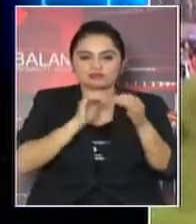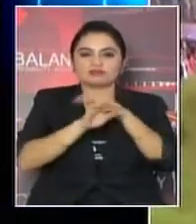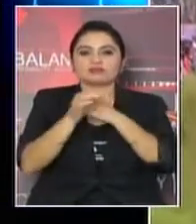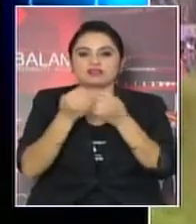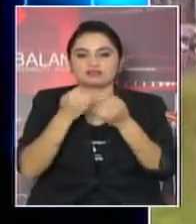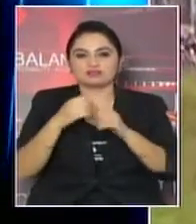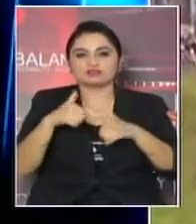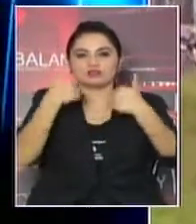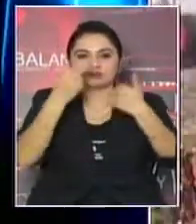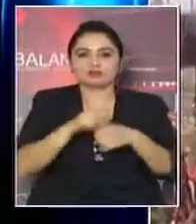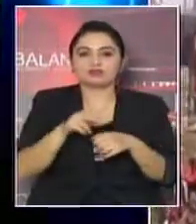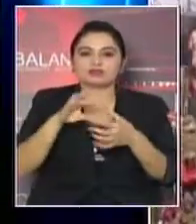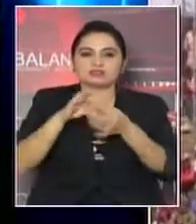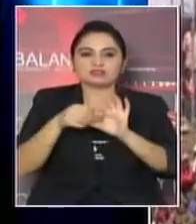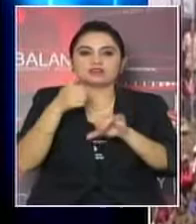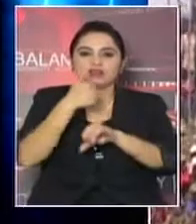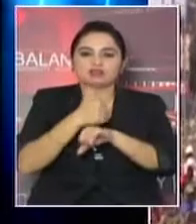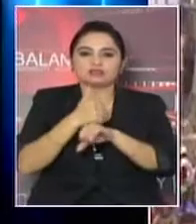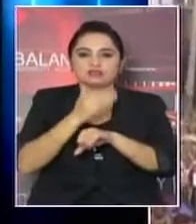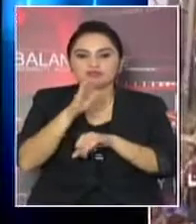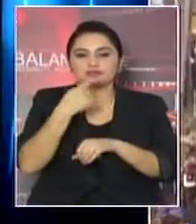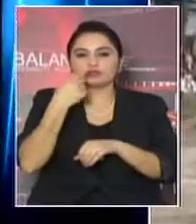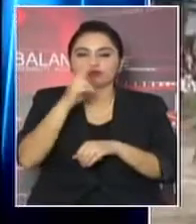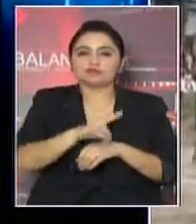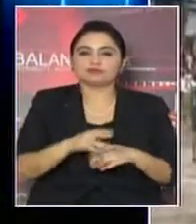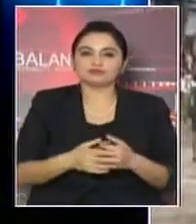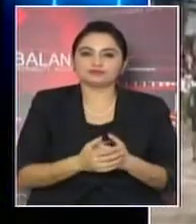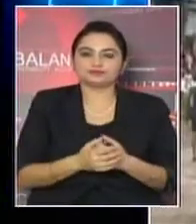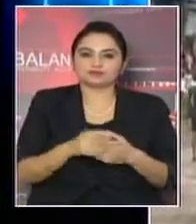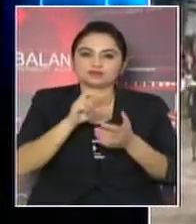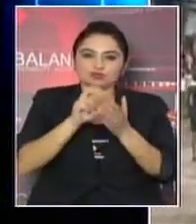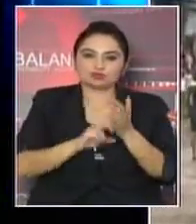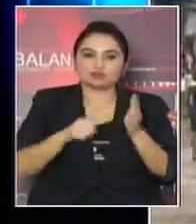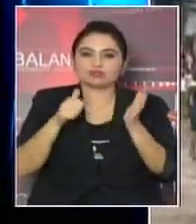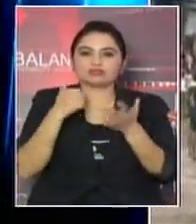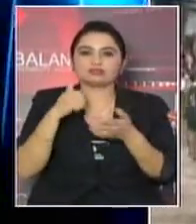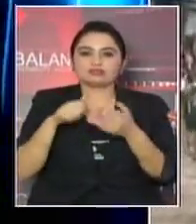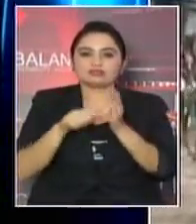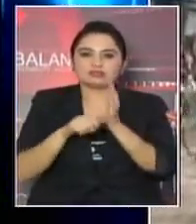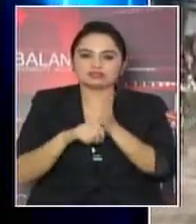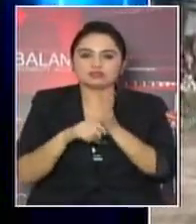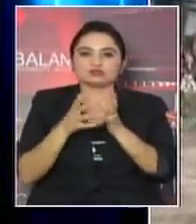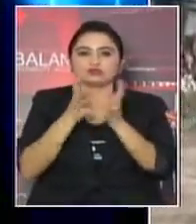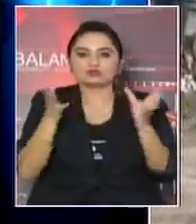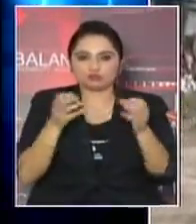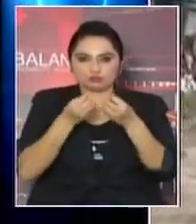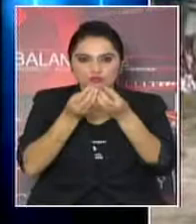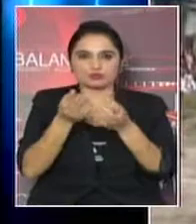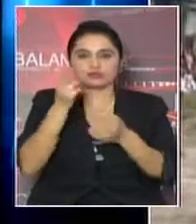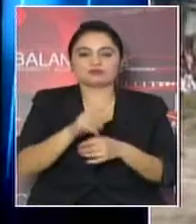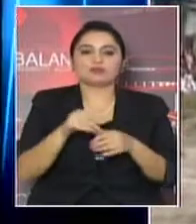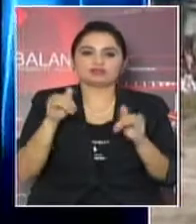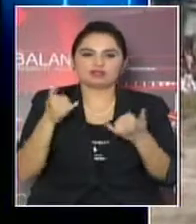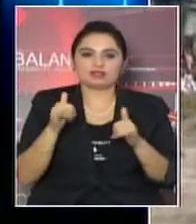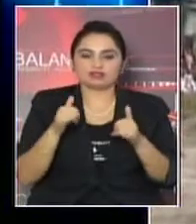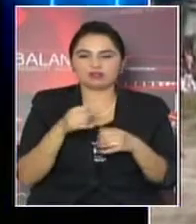भएको सञ्जालका अध्यक्ष केन्द्र ज्योति खड्काले बताए। दोलखा जिल्लाकै सर्वाधिक राशिको खेल हो र यसको लागि हामीले